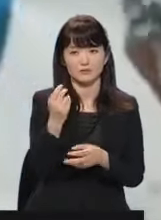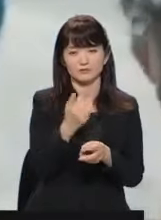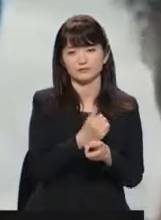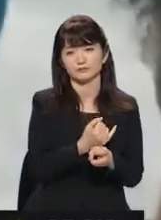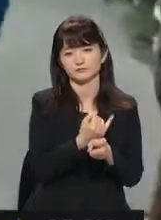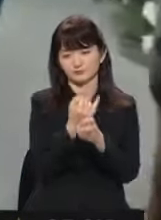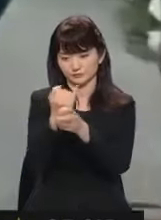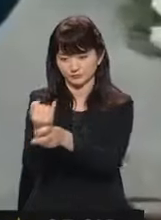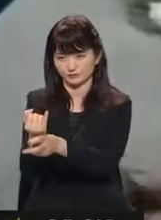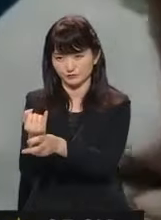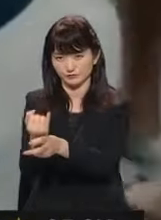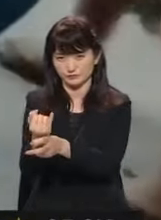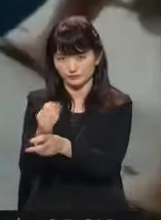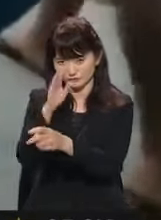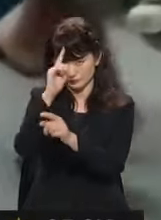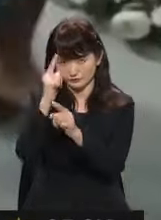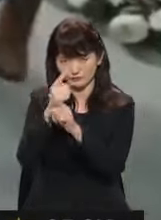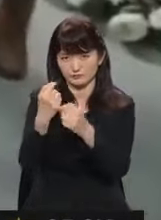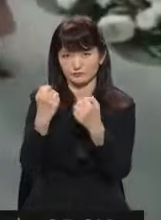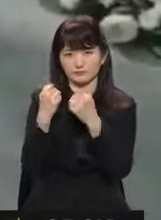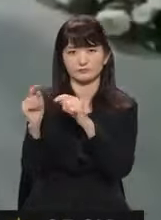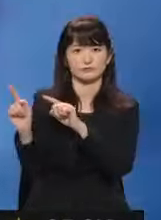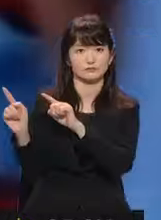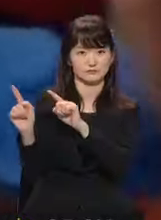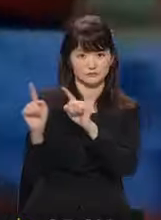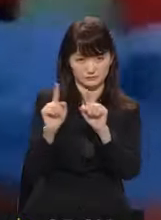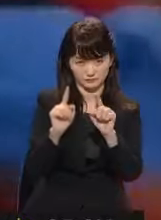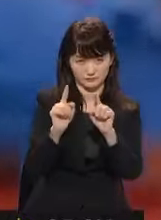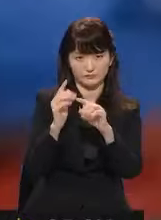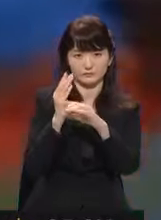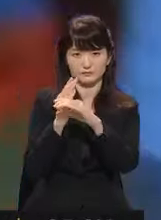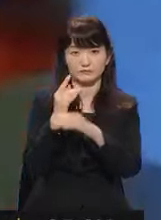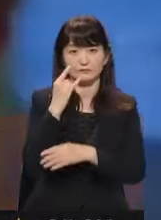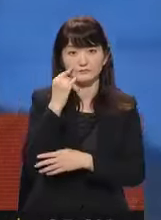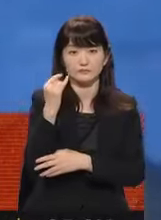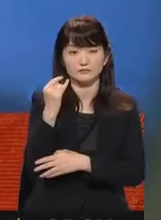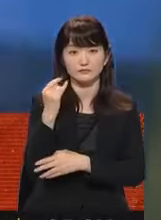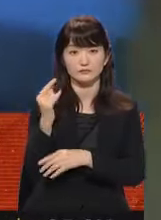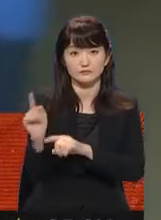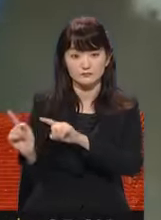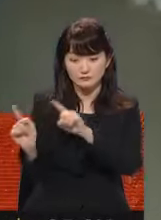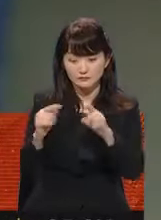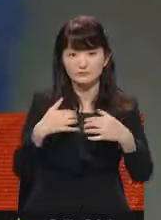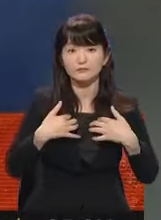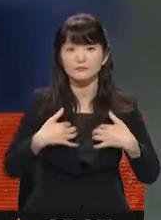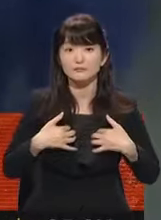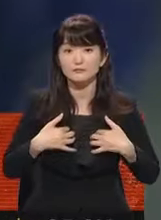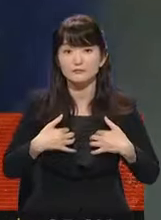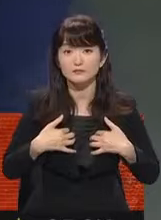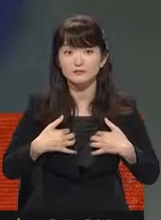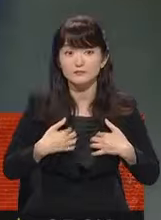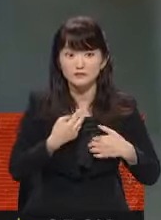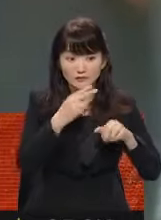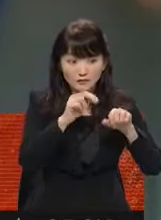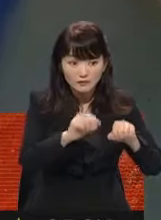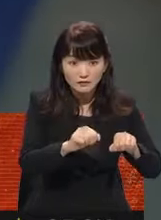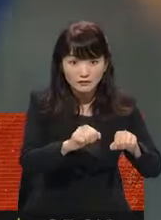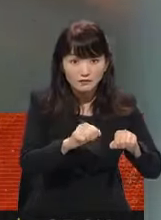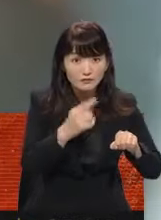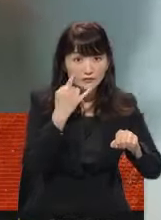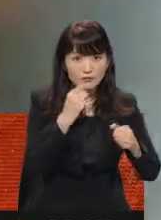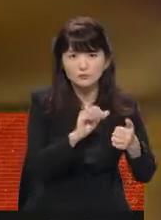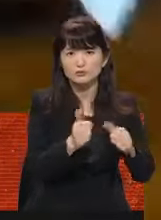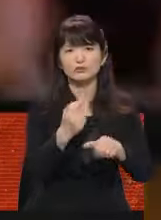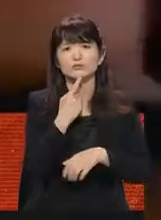현재 치료를 받으며 다행히 건강을 회복하고 있다고 합니다. 어머니가 돌아와 기쁘기도 하지만 하마터면 살아있는 어머니를 하늘로 보낼